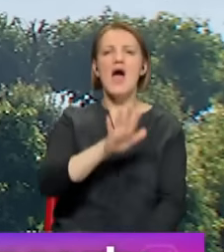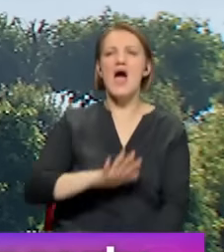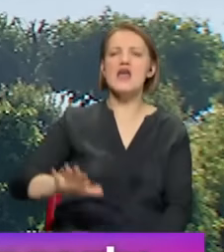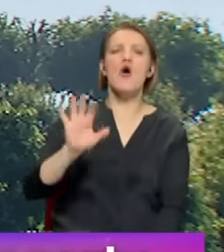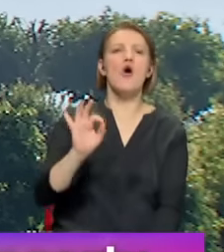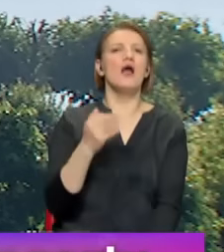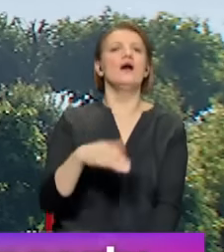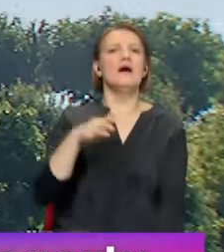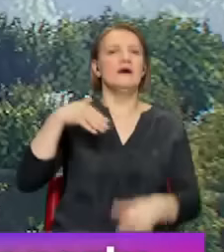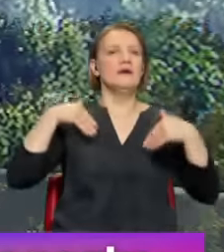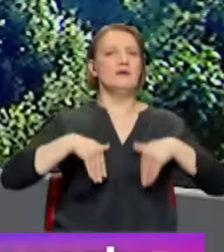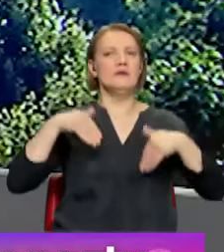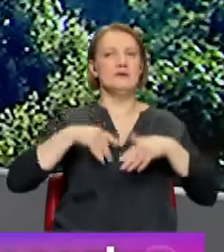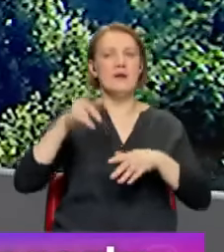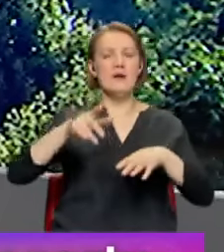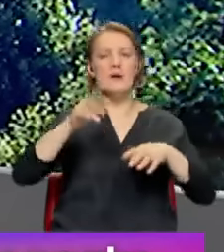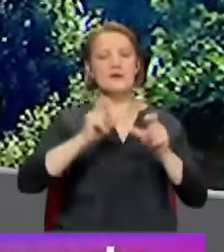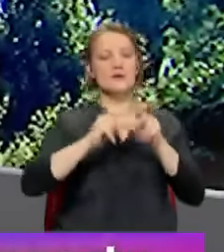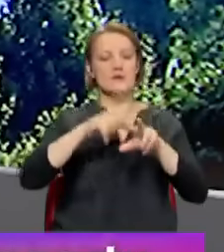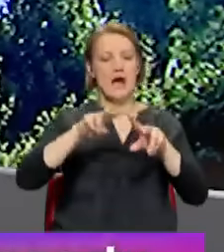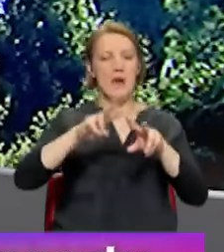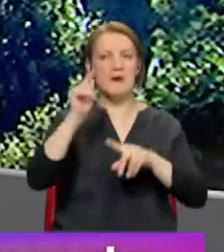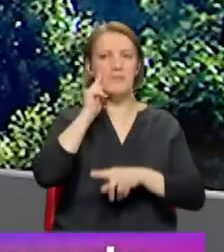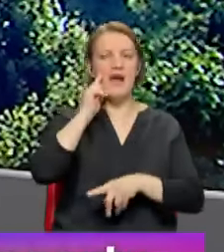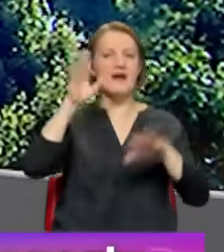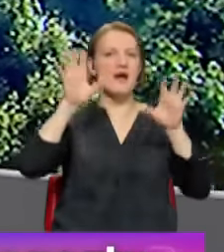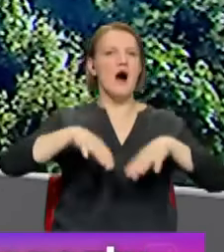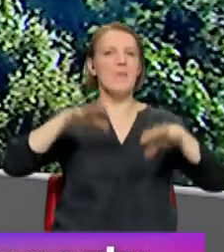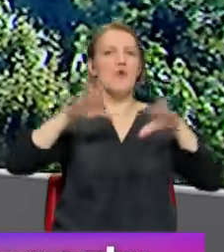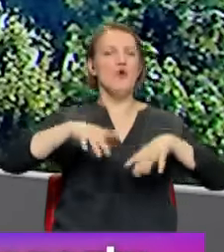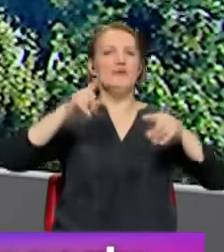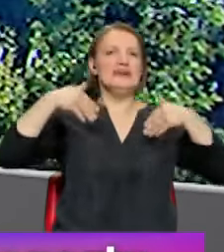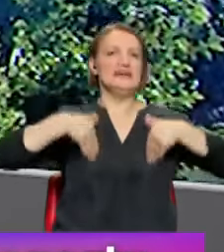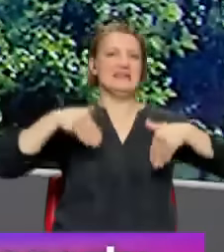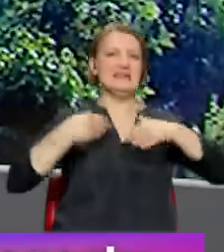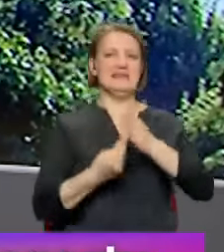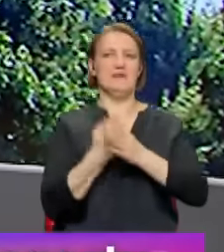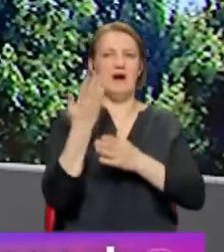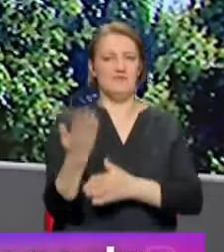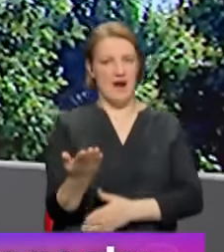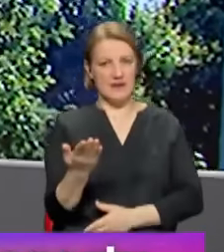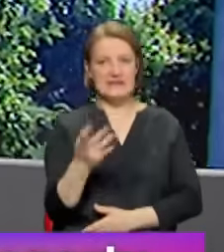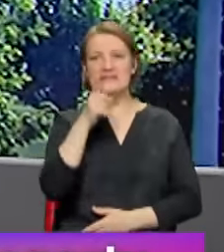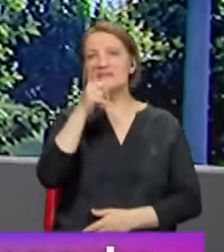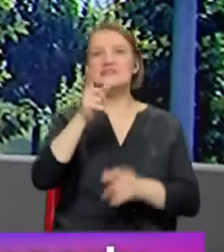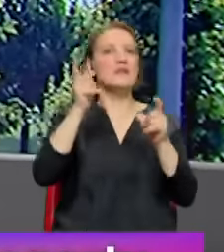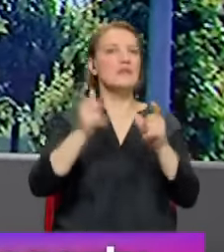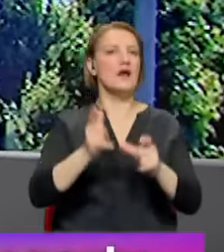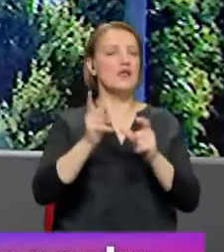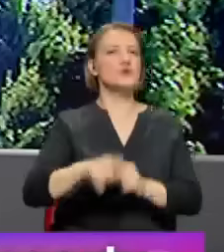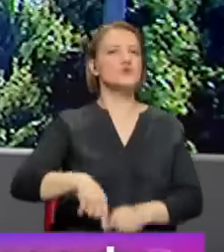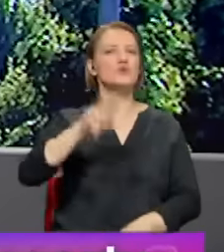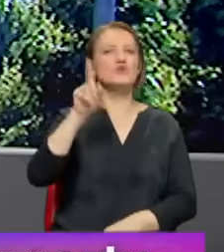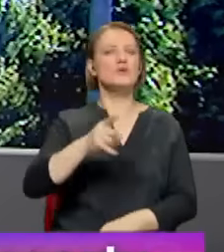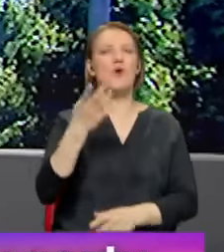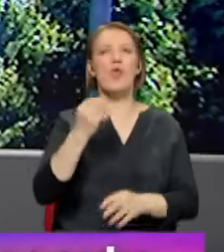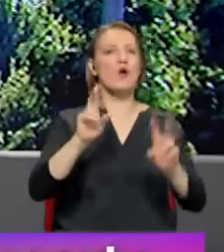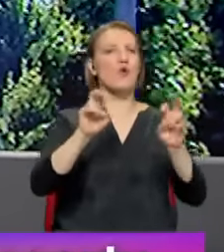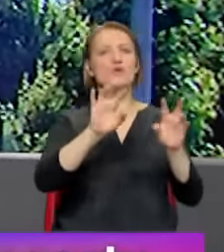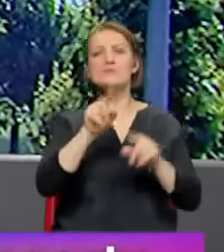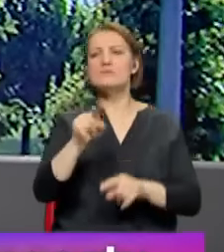değil. Mesela Rize'den Sami Bey göndermiş, yağmurlu bir Rize sabahı var diyor. Siz neredesiniz? Gündeminizde olan konular